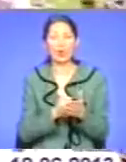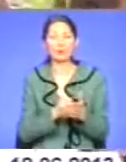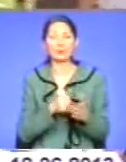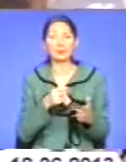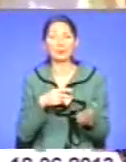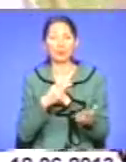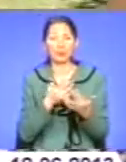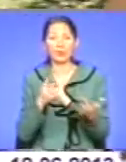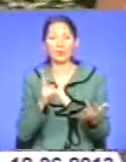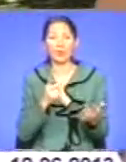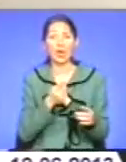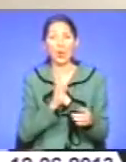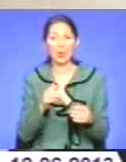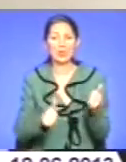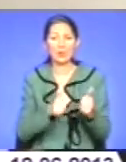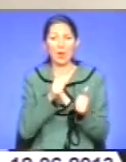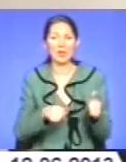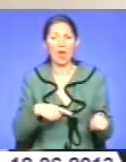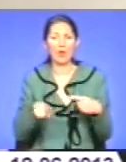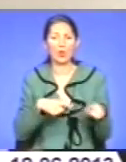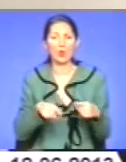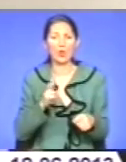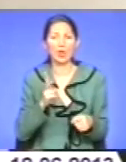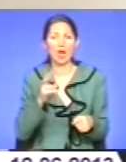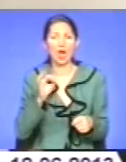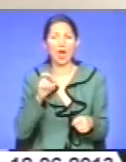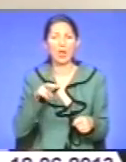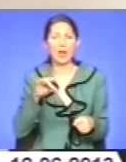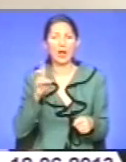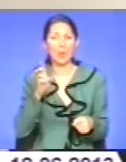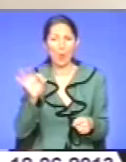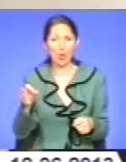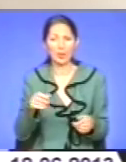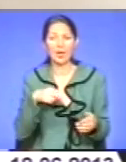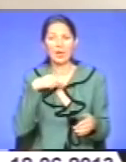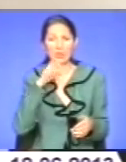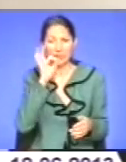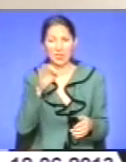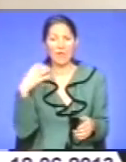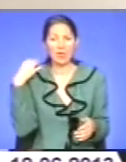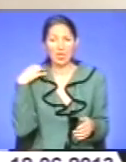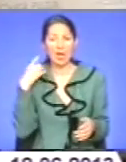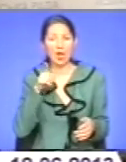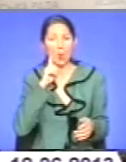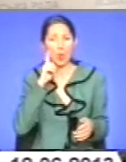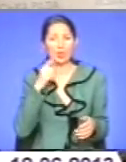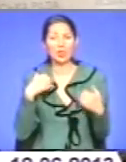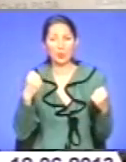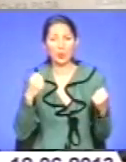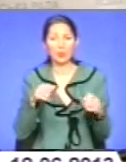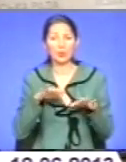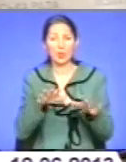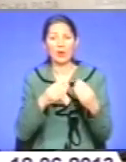змагання стрітболу та флорболу. Як зауважив начальник відділу молоді та спорту управління у справах сім'ї, молодіжної політики і